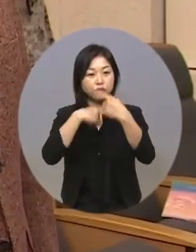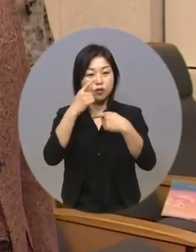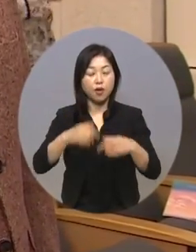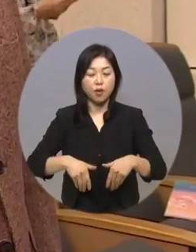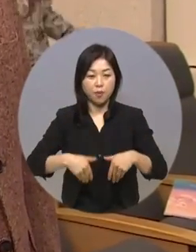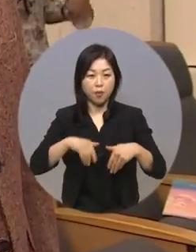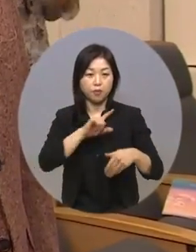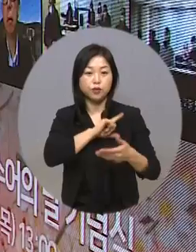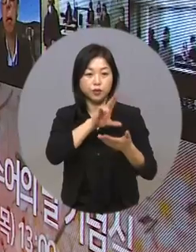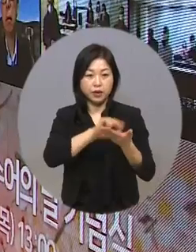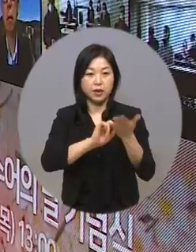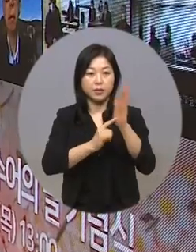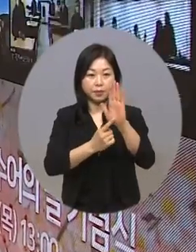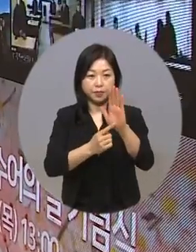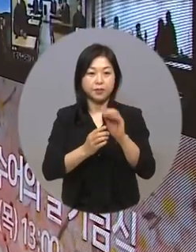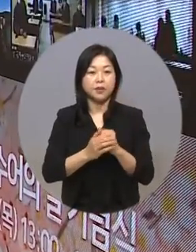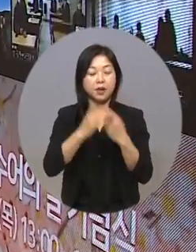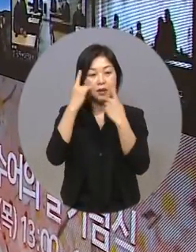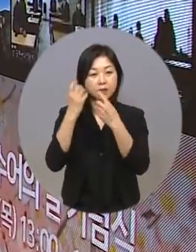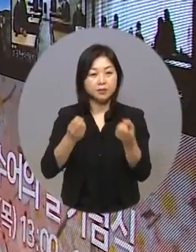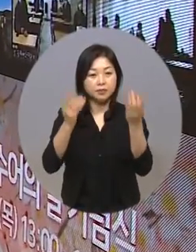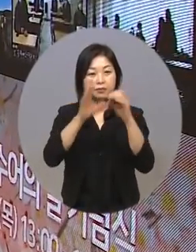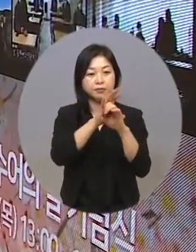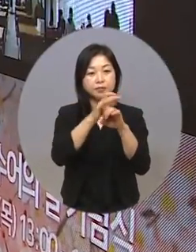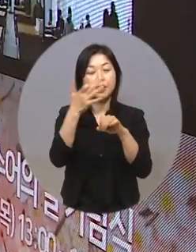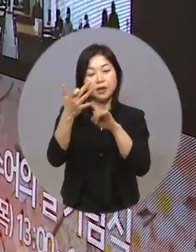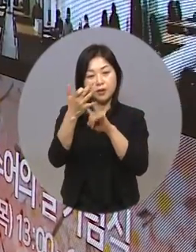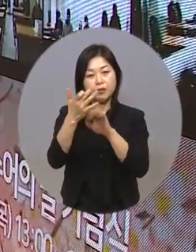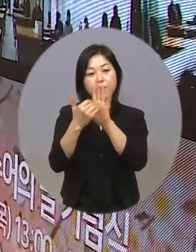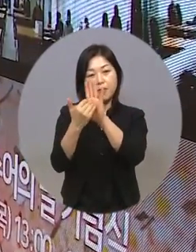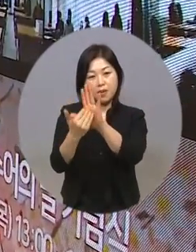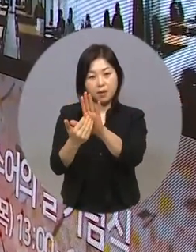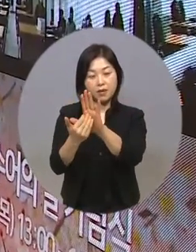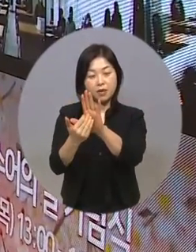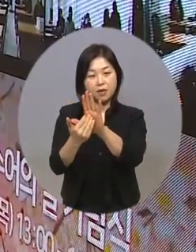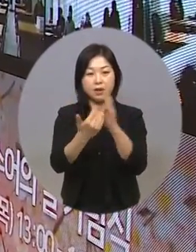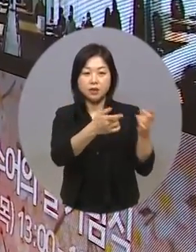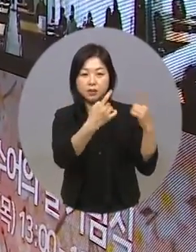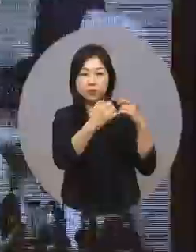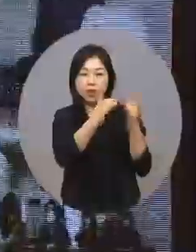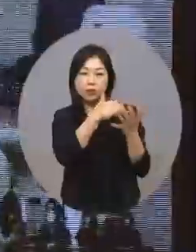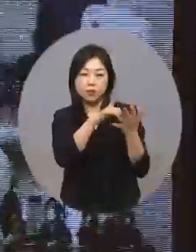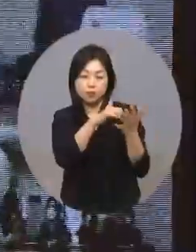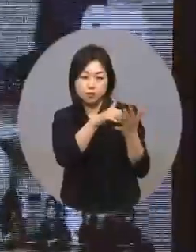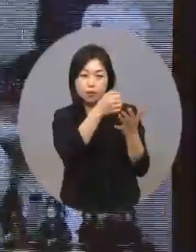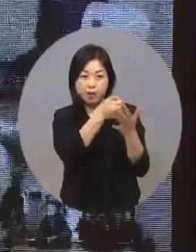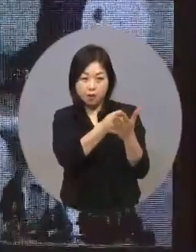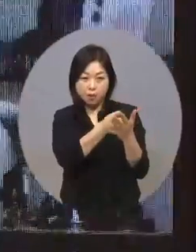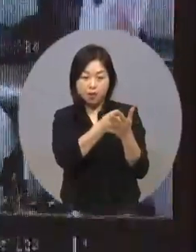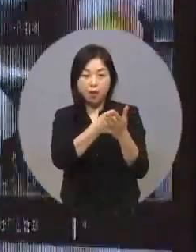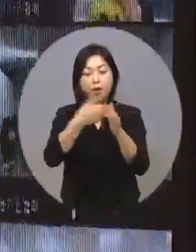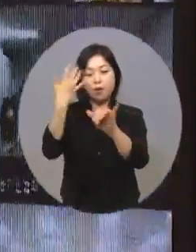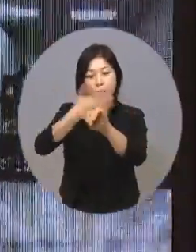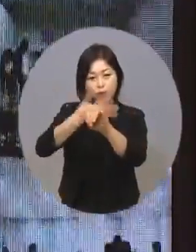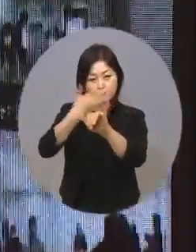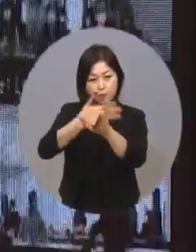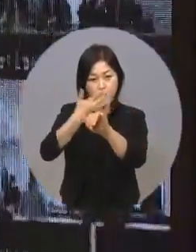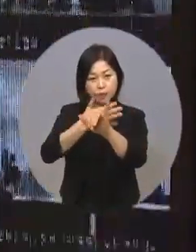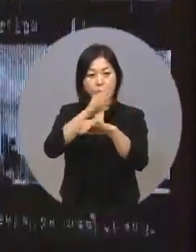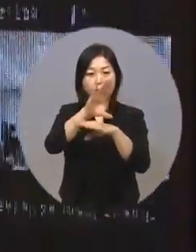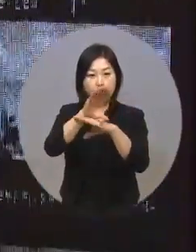열렸습니다. 기념식은 코로나19 예방을 위해 현장 참석자를 최소화하고 유튜브를 통해 실시간